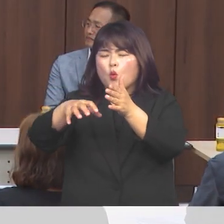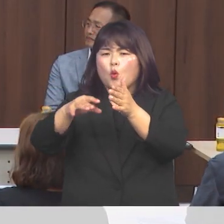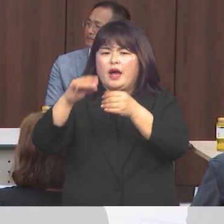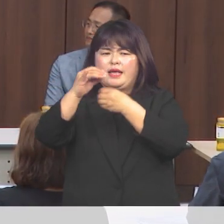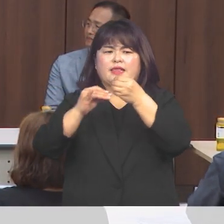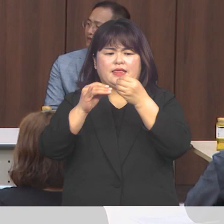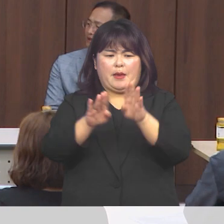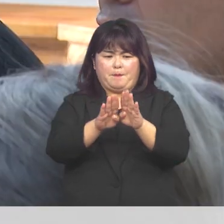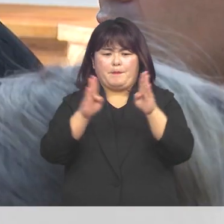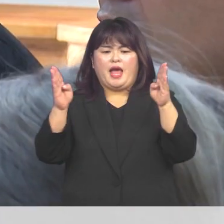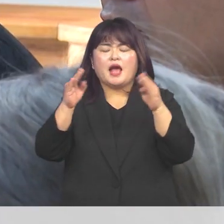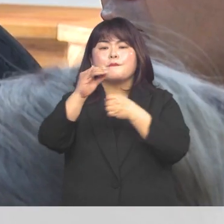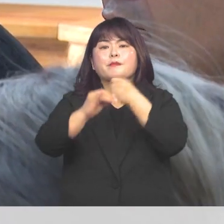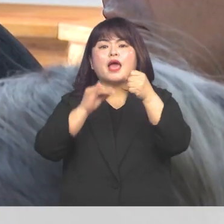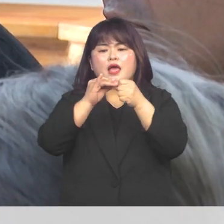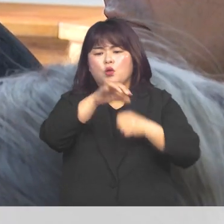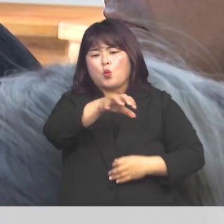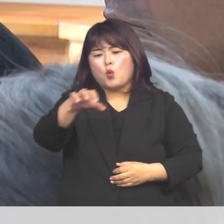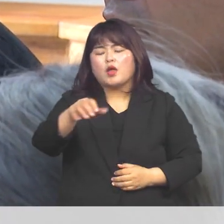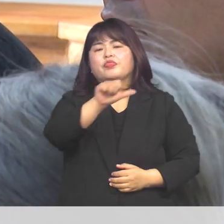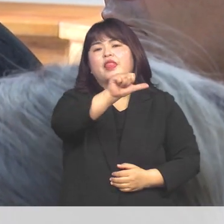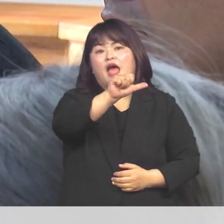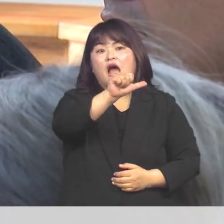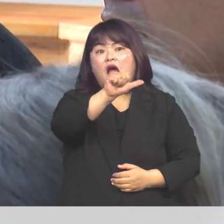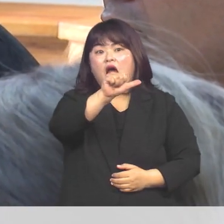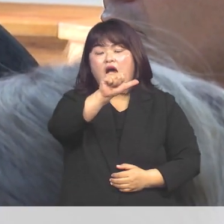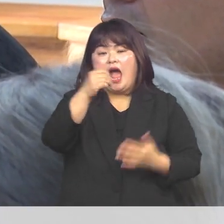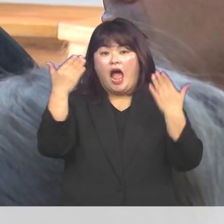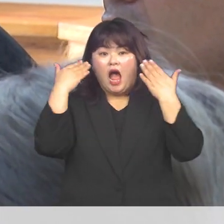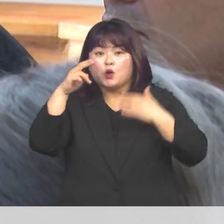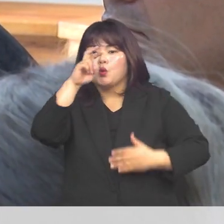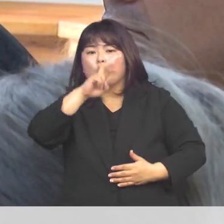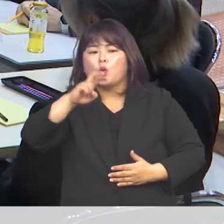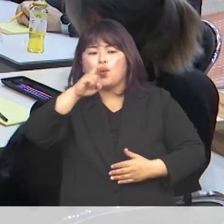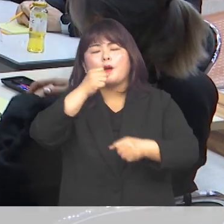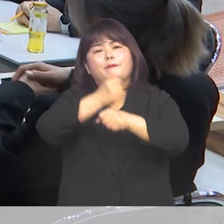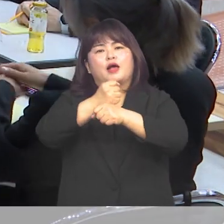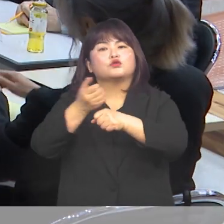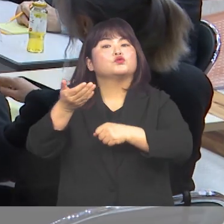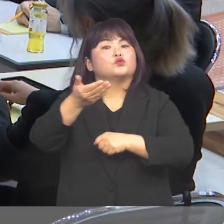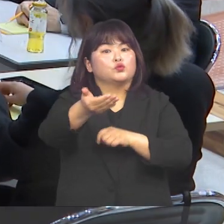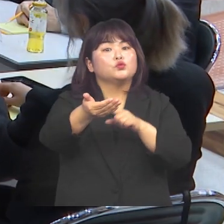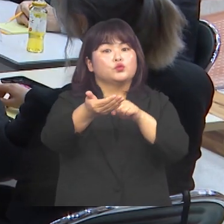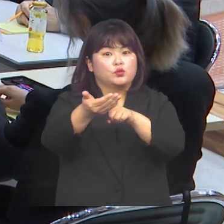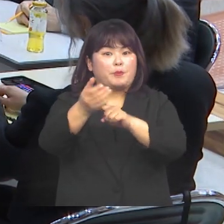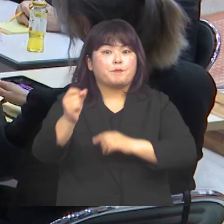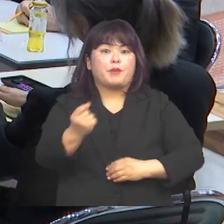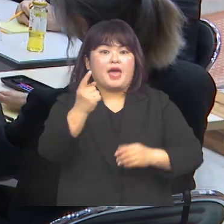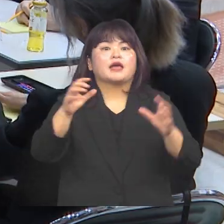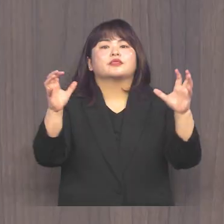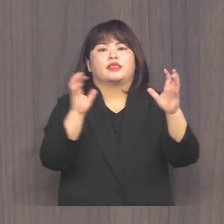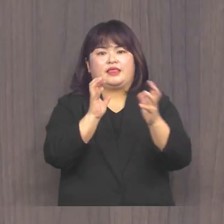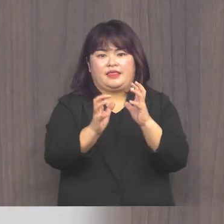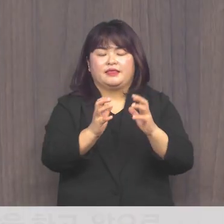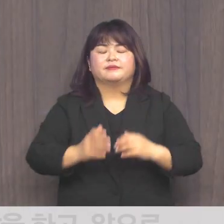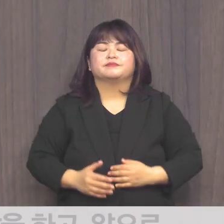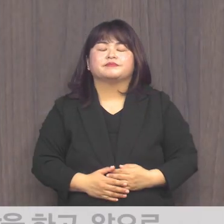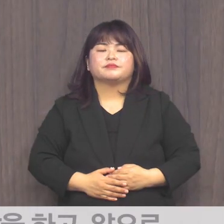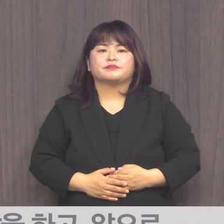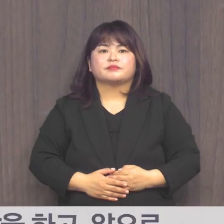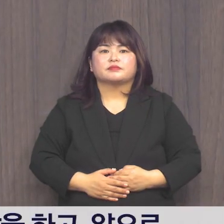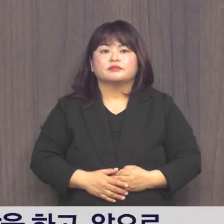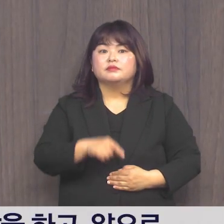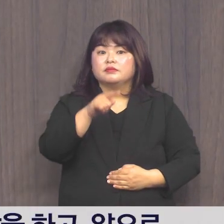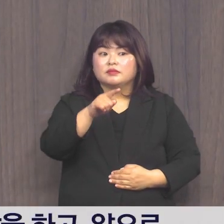맞은 초등학교 5곳에 교과를 새로 녹음해 헌정하는 지원 사업을 시작한 데 따라 마련된 자리입니다.